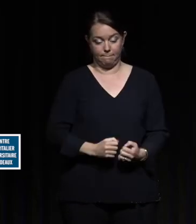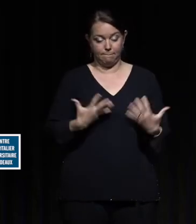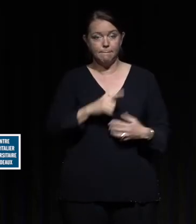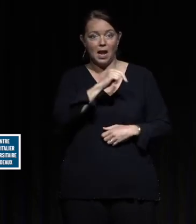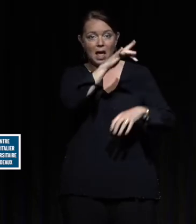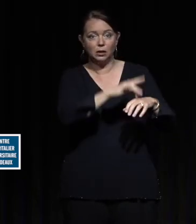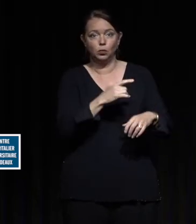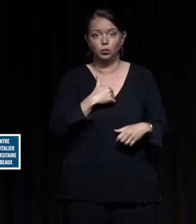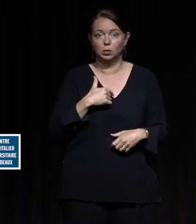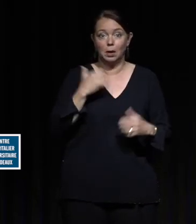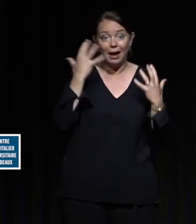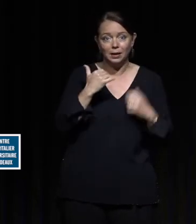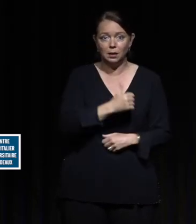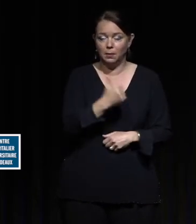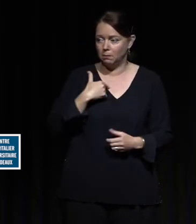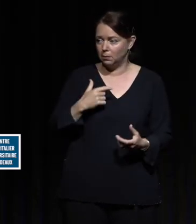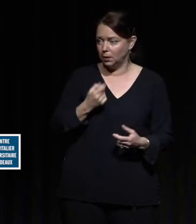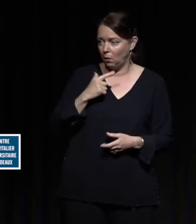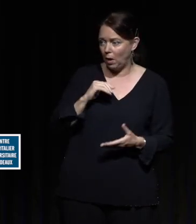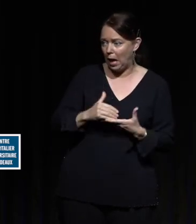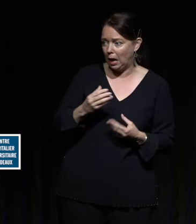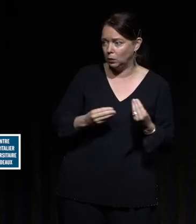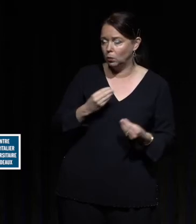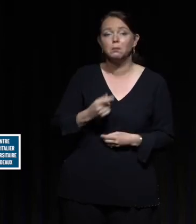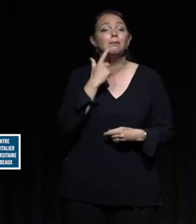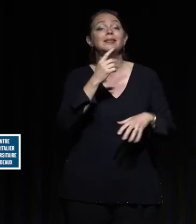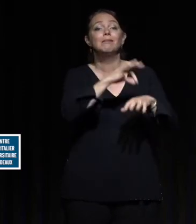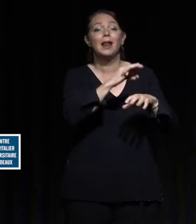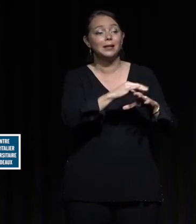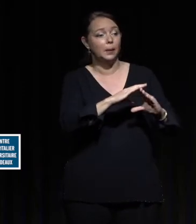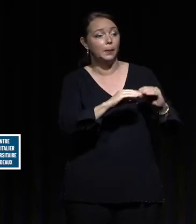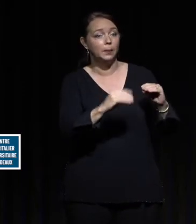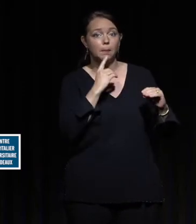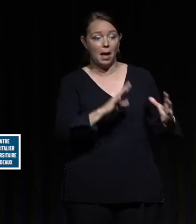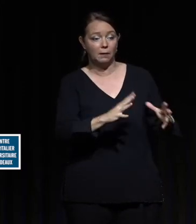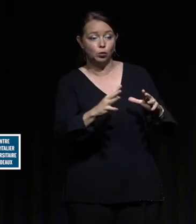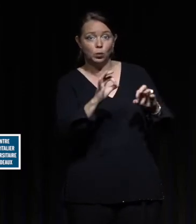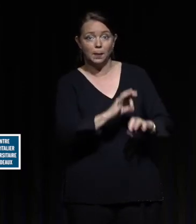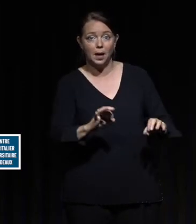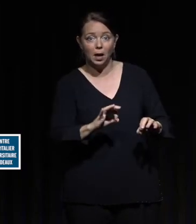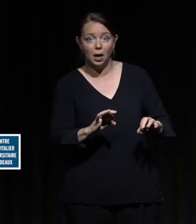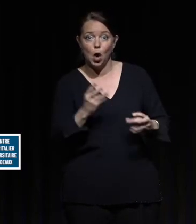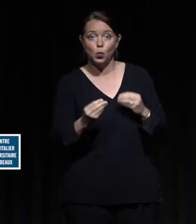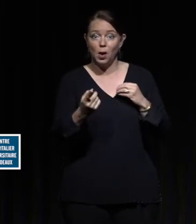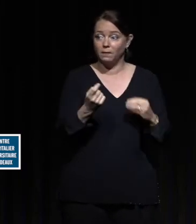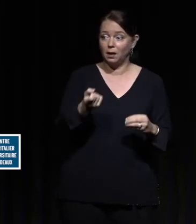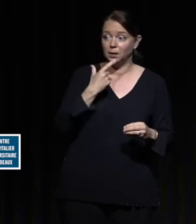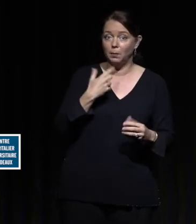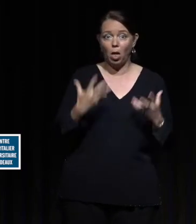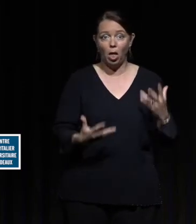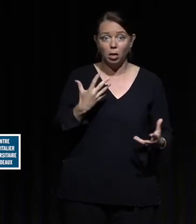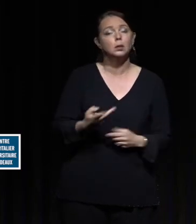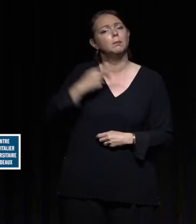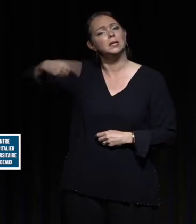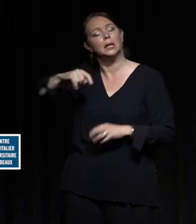On ne sait plus d'ailleurs si la maladie est calme parce que la maladie n'évolue pas, ou si c'est grâce au traitement. Donc, les médecins veulent souvent